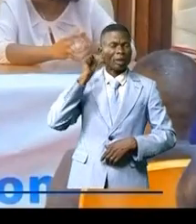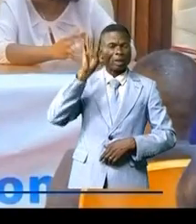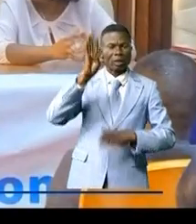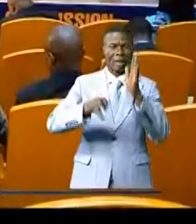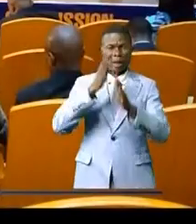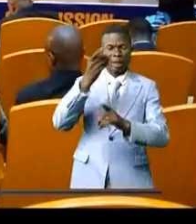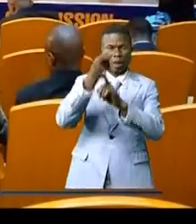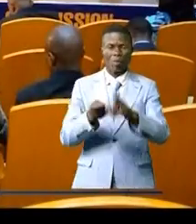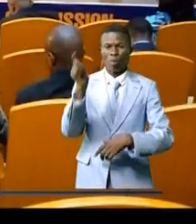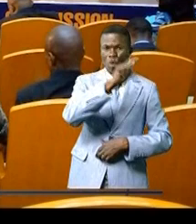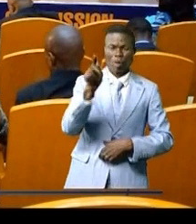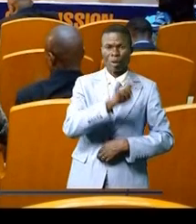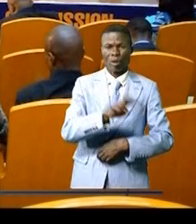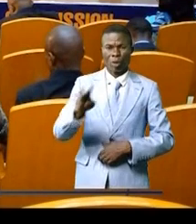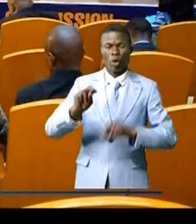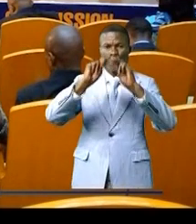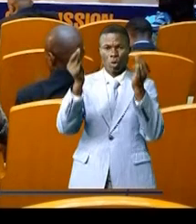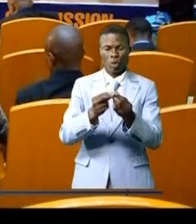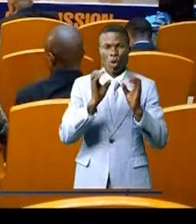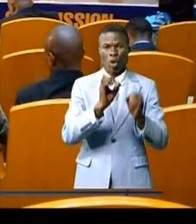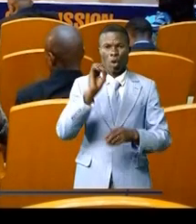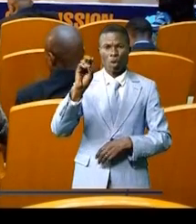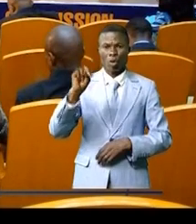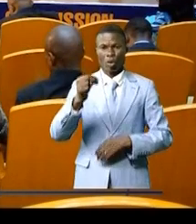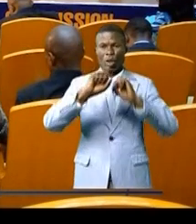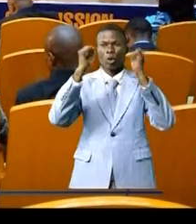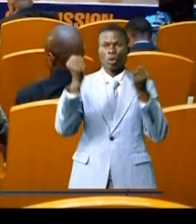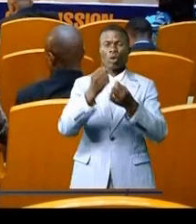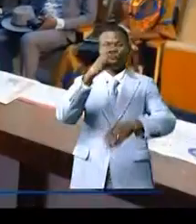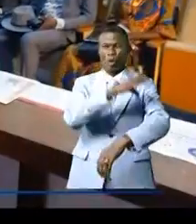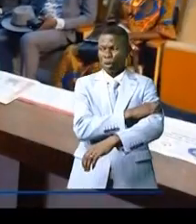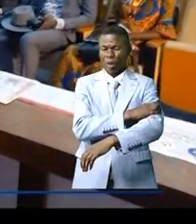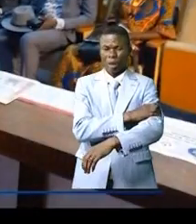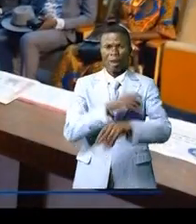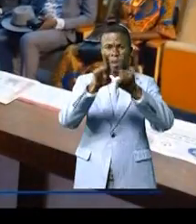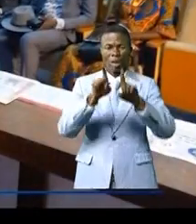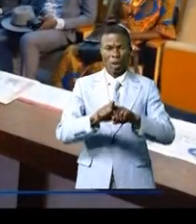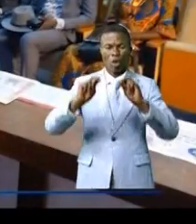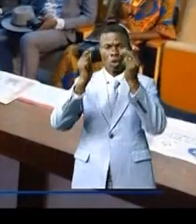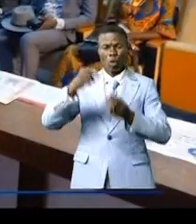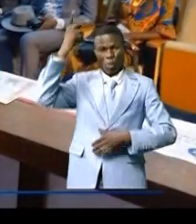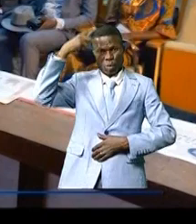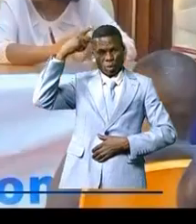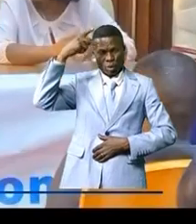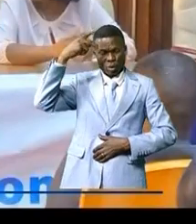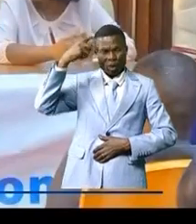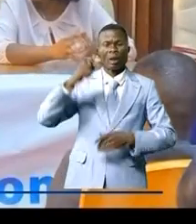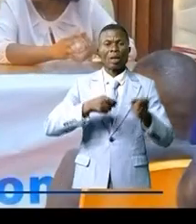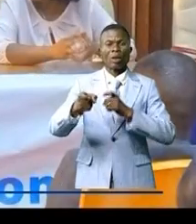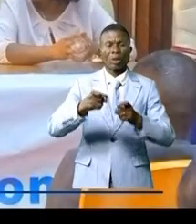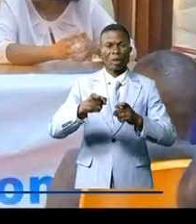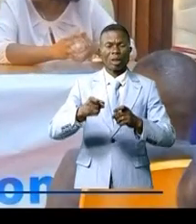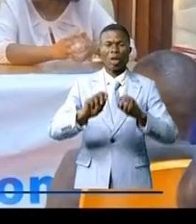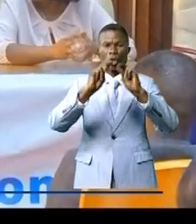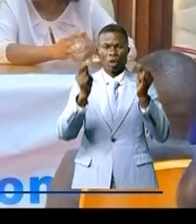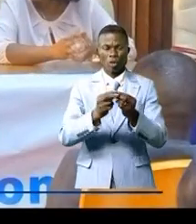14 avril 2022 par le consortium des organisations de la société civile et quelques partis politiques sous l'égide de la